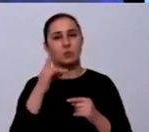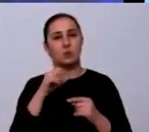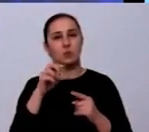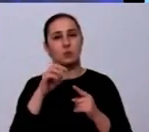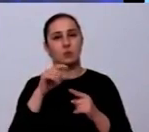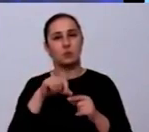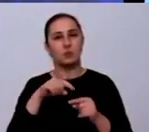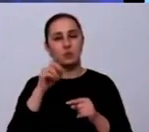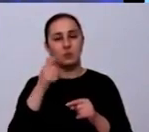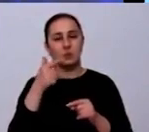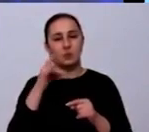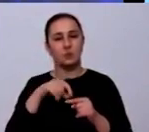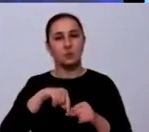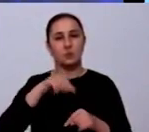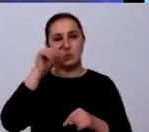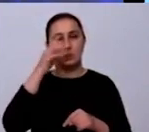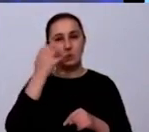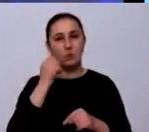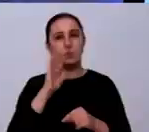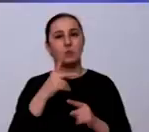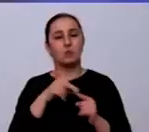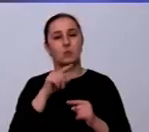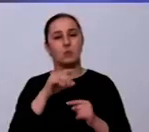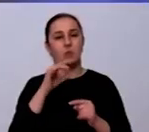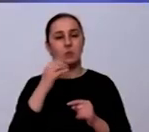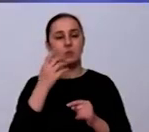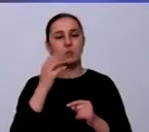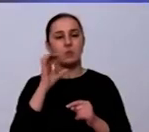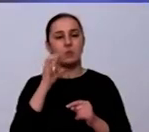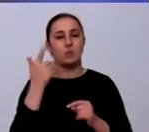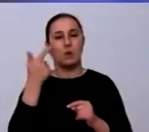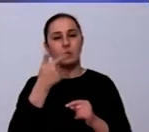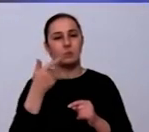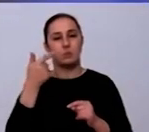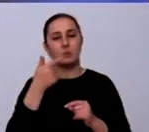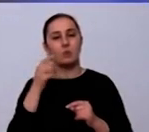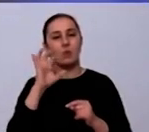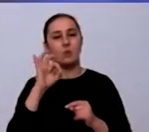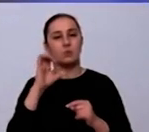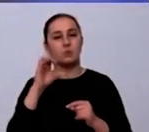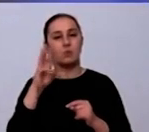edi. Gradientni olib, demak, osmon rangini berib oldik.